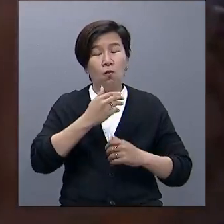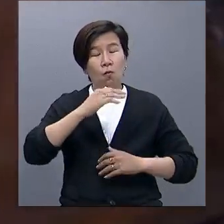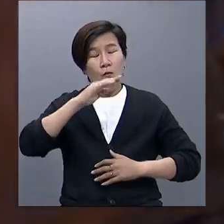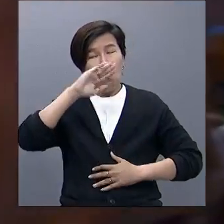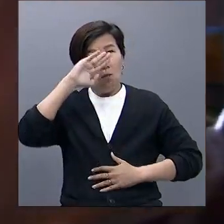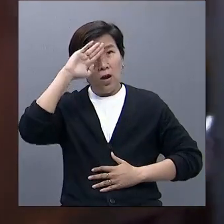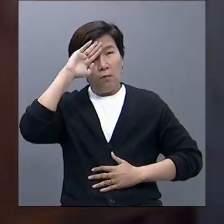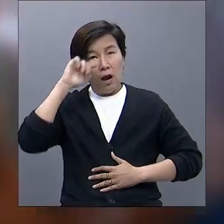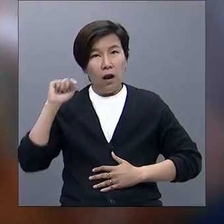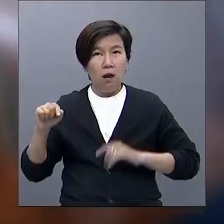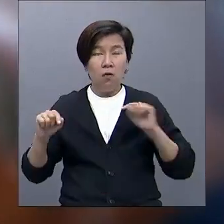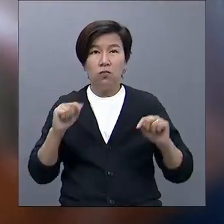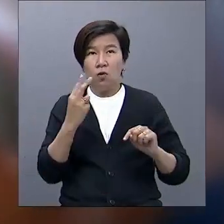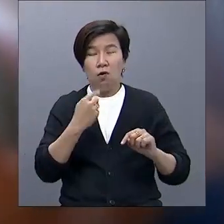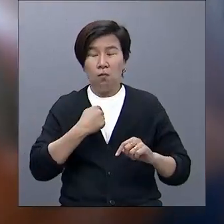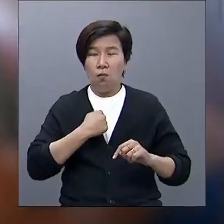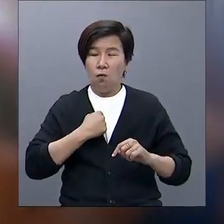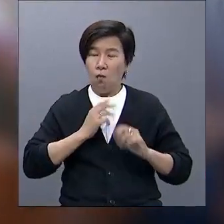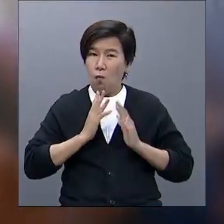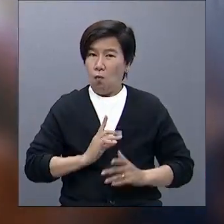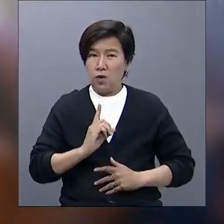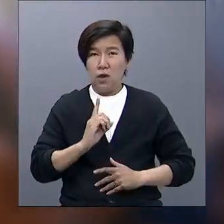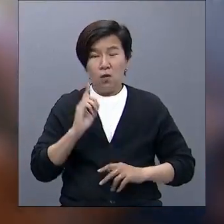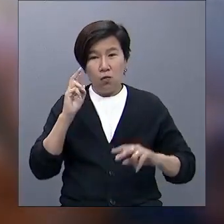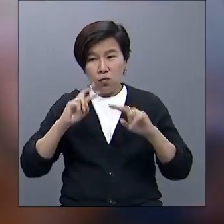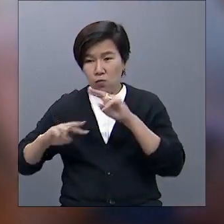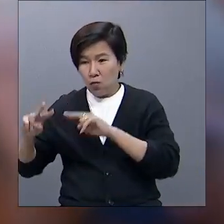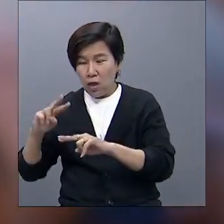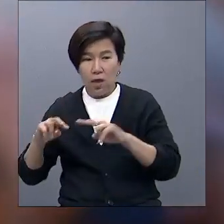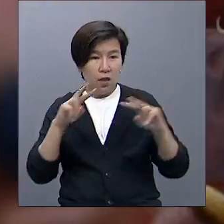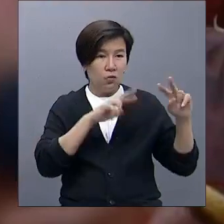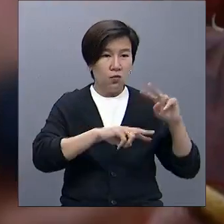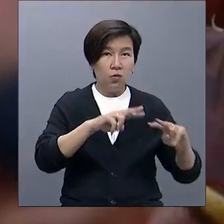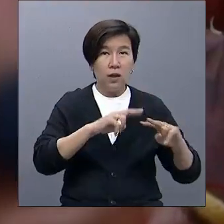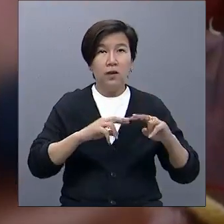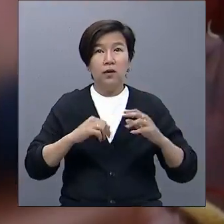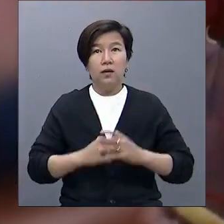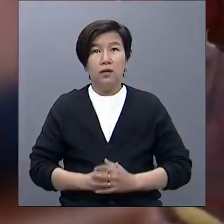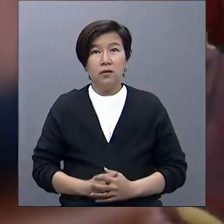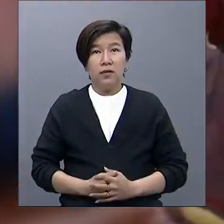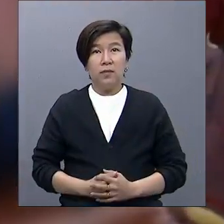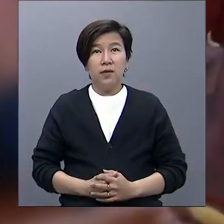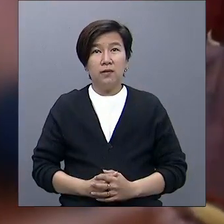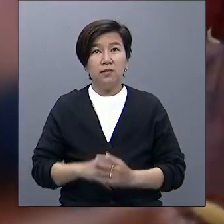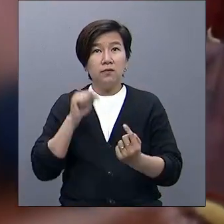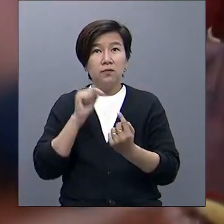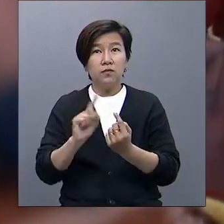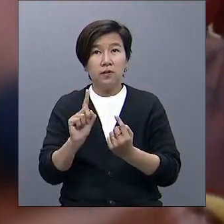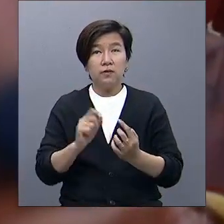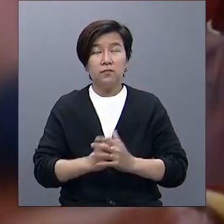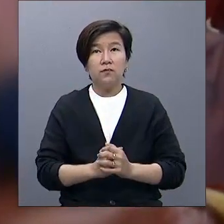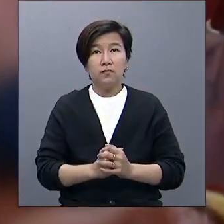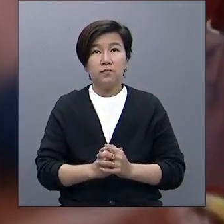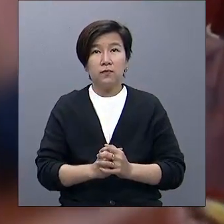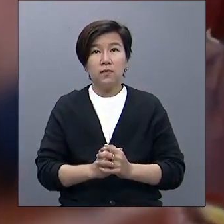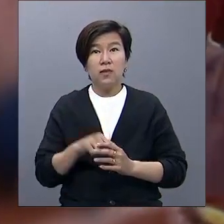ตองดูแลทุกอย่างเลยนะคะทำคามสะอาดให้ลูกนะคะเป็นคนเดยวในบ้านอะ ที่ต้องดูแลแล้วยังไม่ใช่แค่สองค